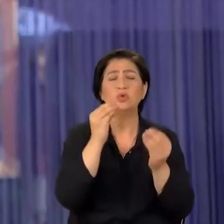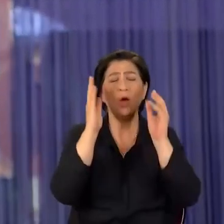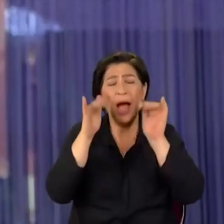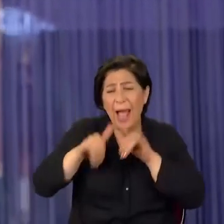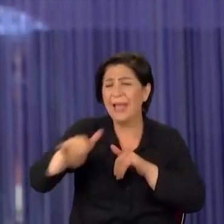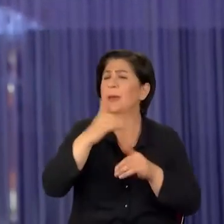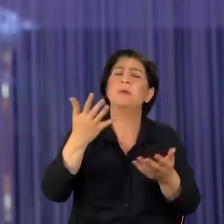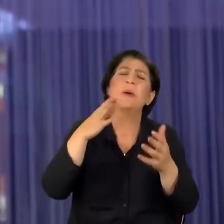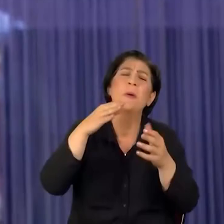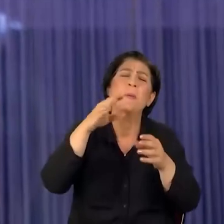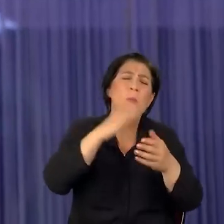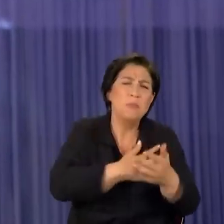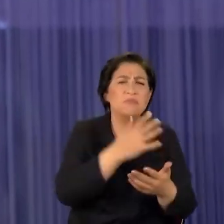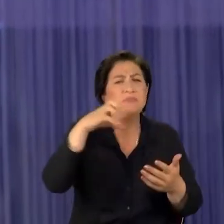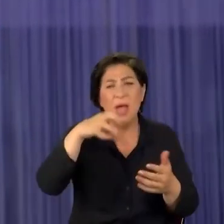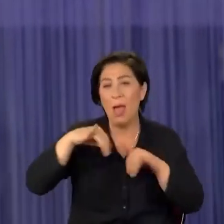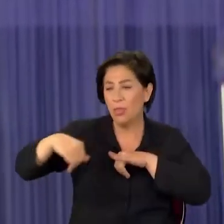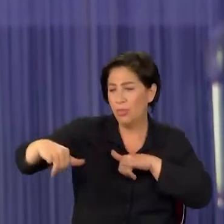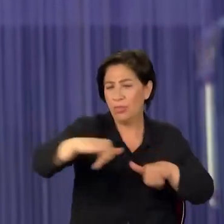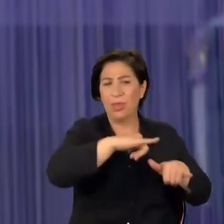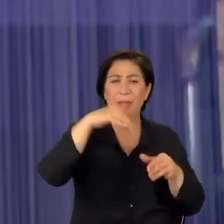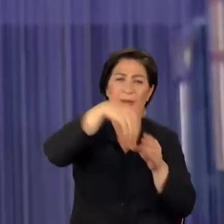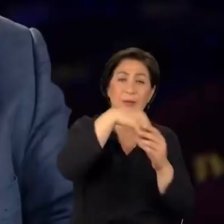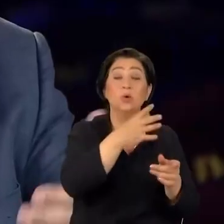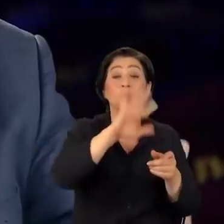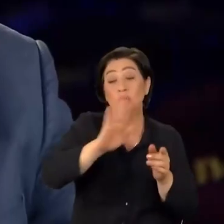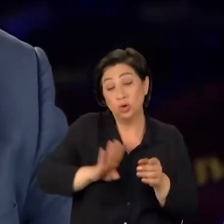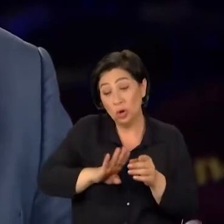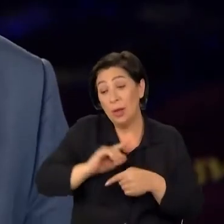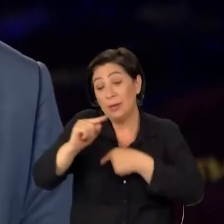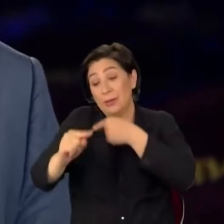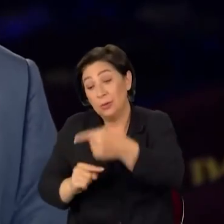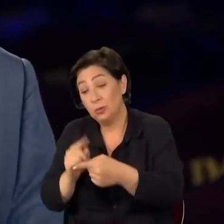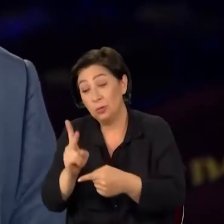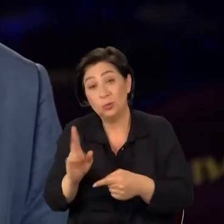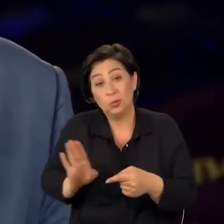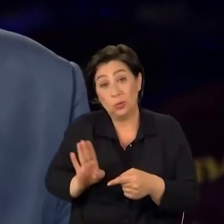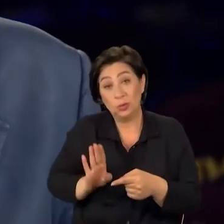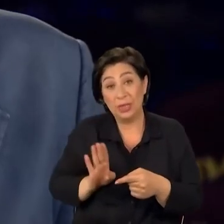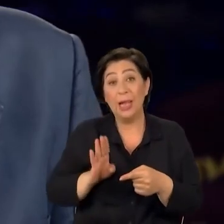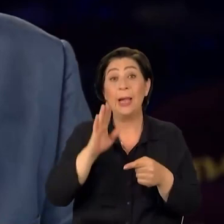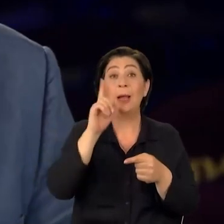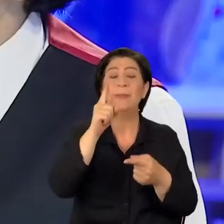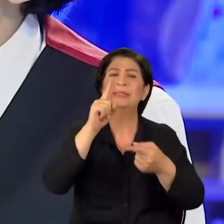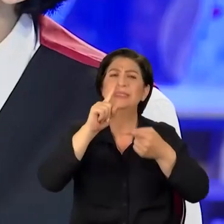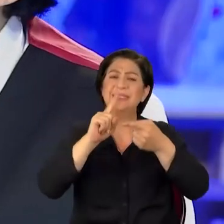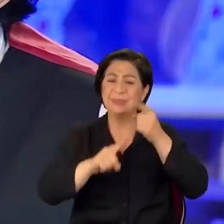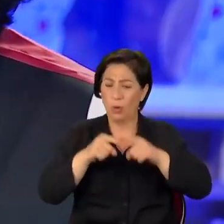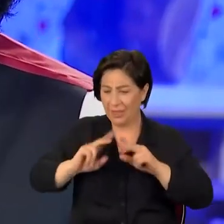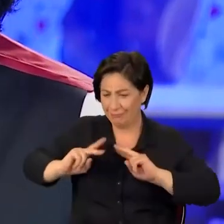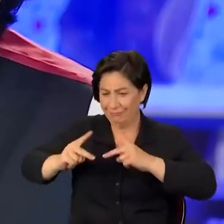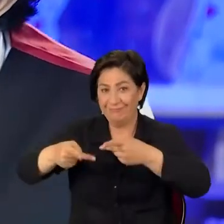fazla insan var. Hatta çocuklar ve sonra onların çocukları beraber. Aslında bir siyasi aristokrasiden bahsediyoruz.